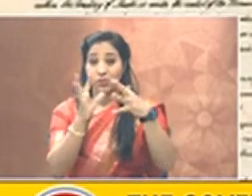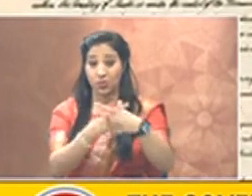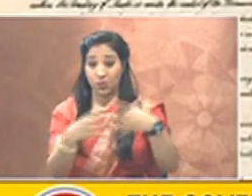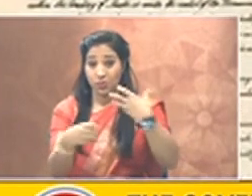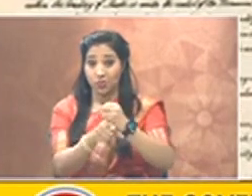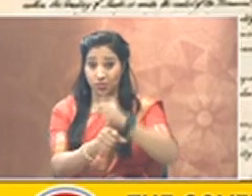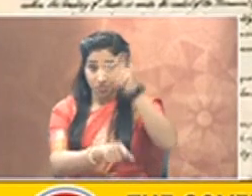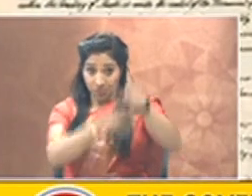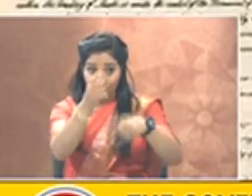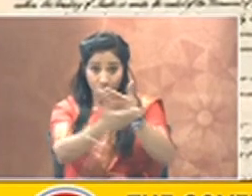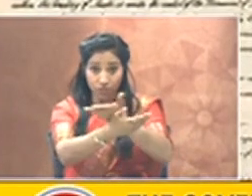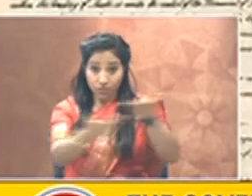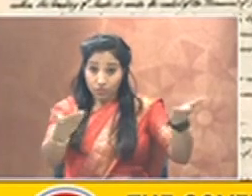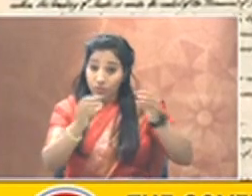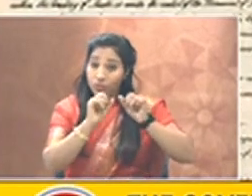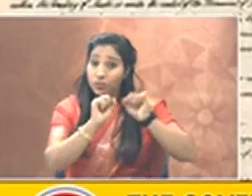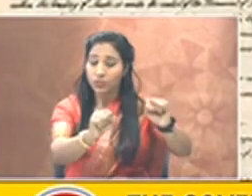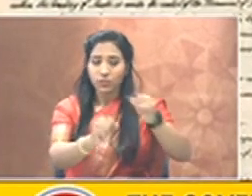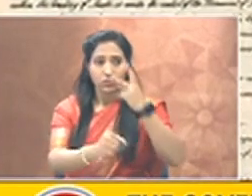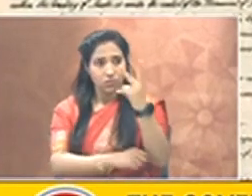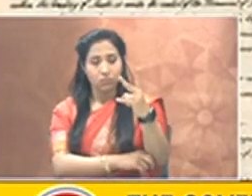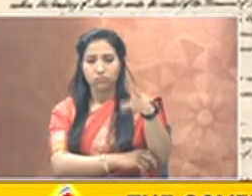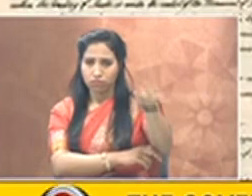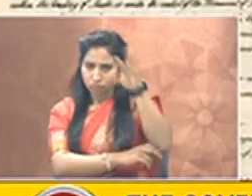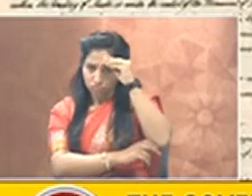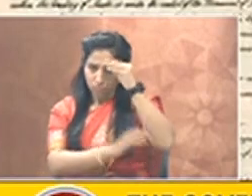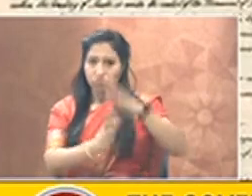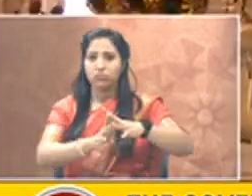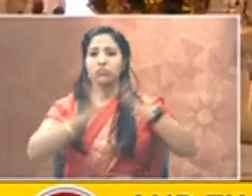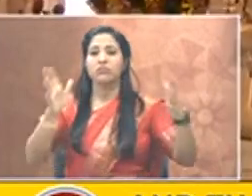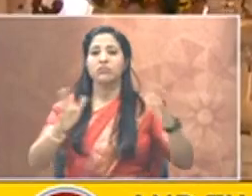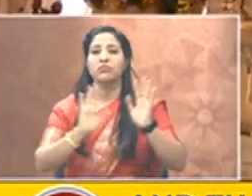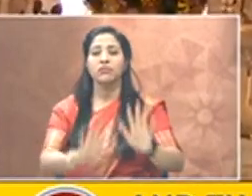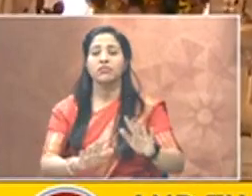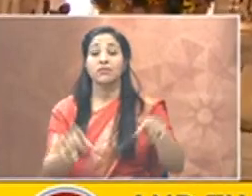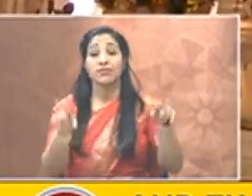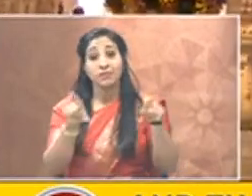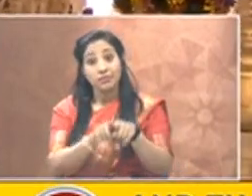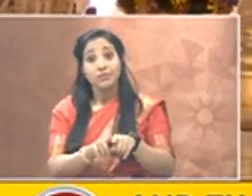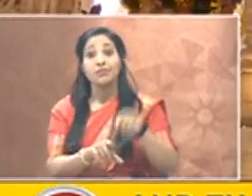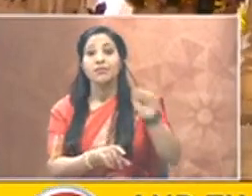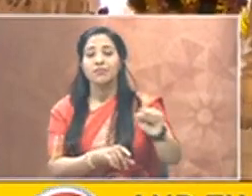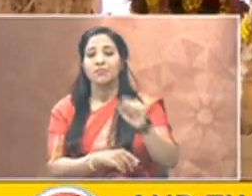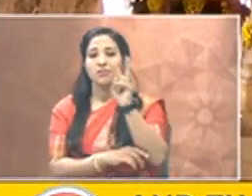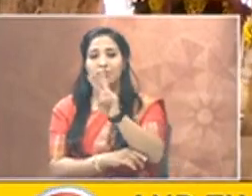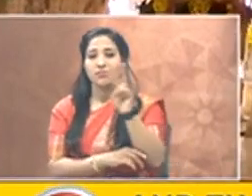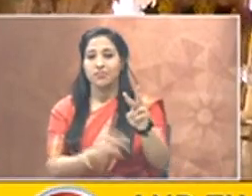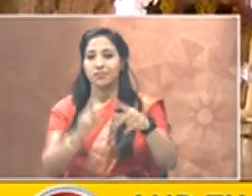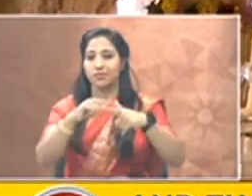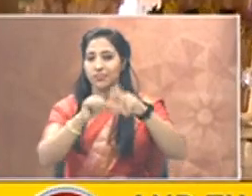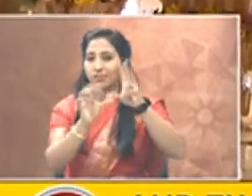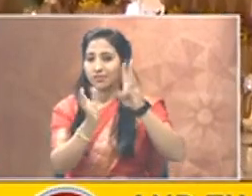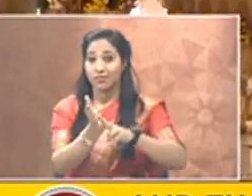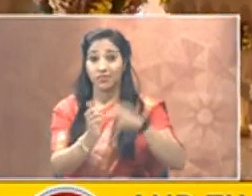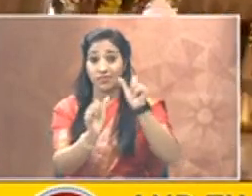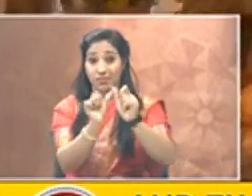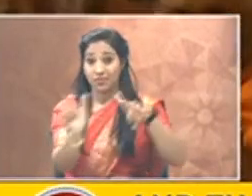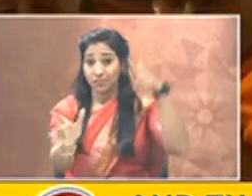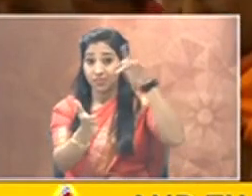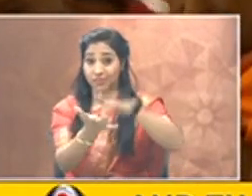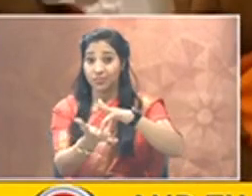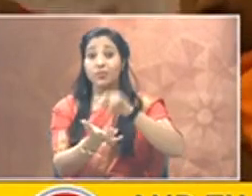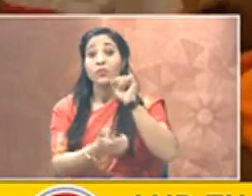निर्माताओं के लिए भी प्रेरणा का स्रोत था और इसलिए 22 जनवरी को अयोध्या में